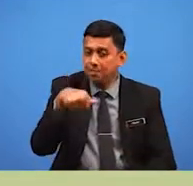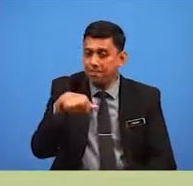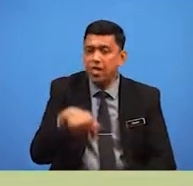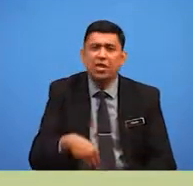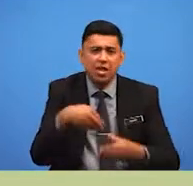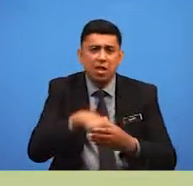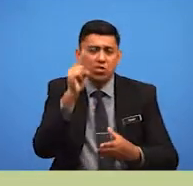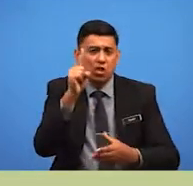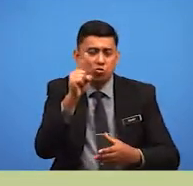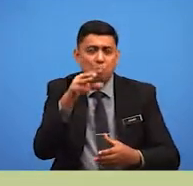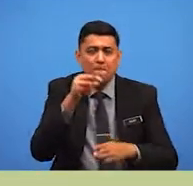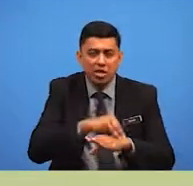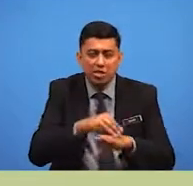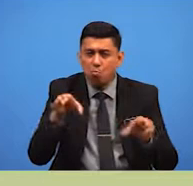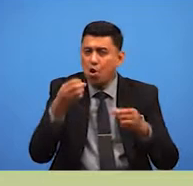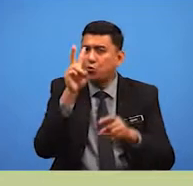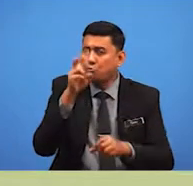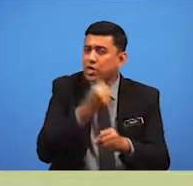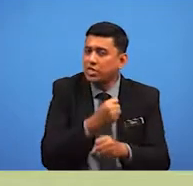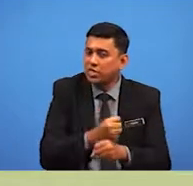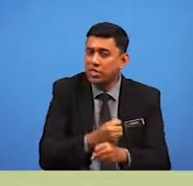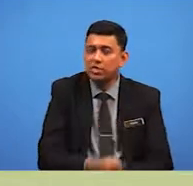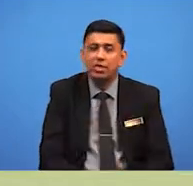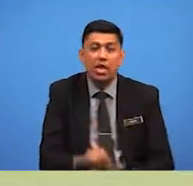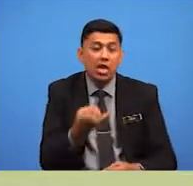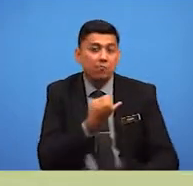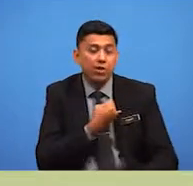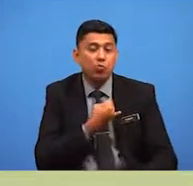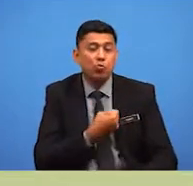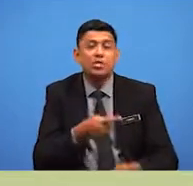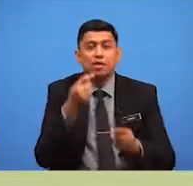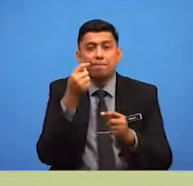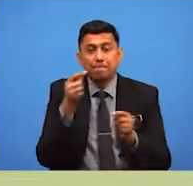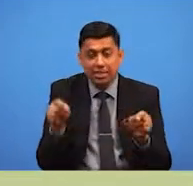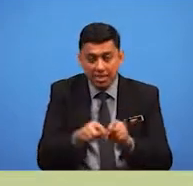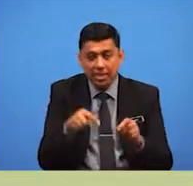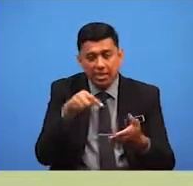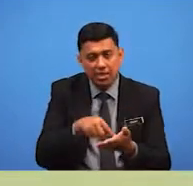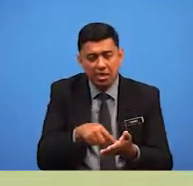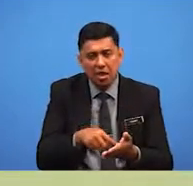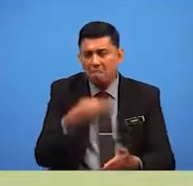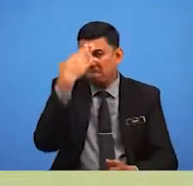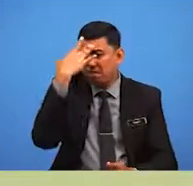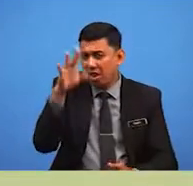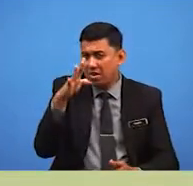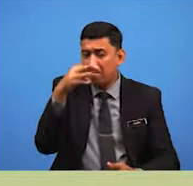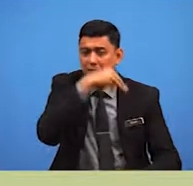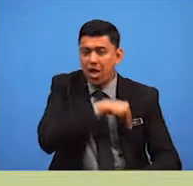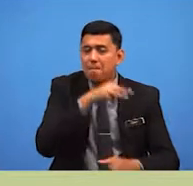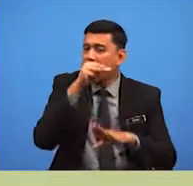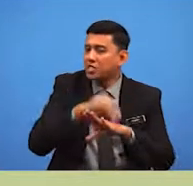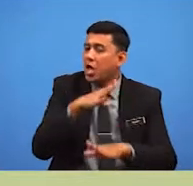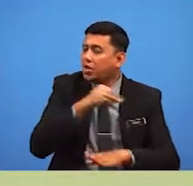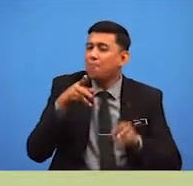dalam satu masa. Individu seperti ini bijak memanfaatkan masa dan